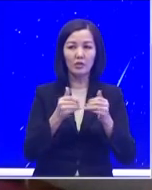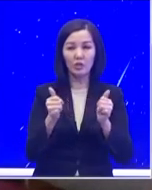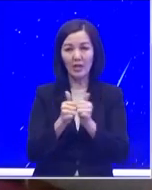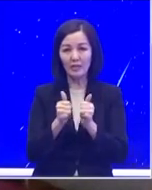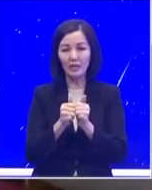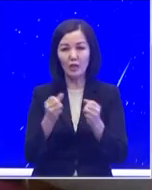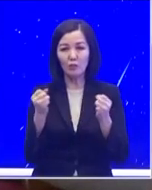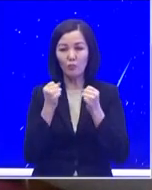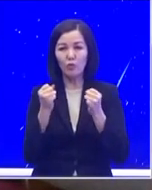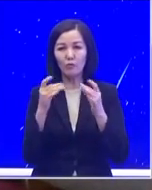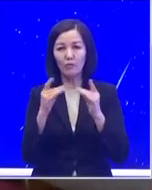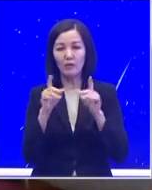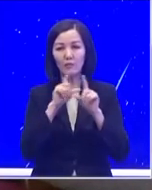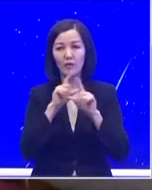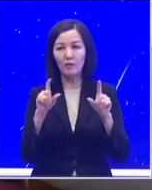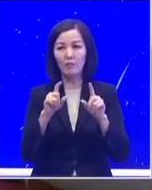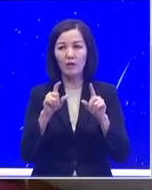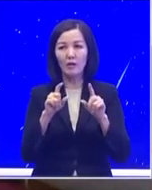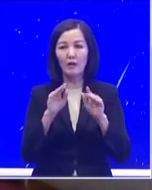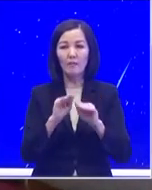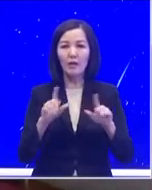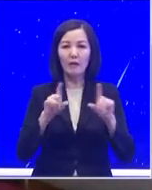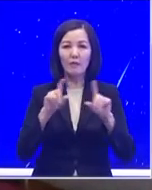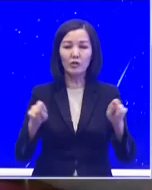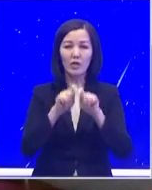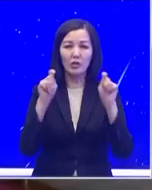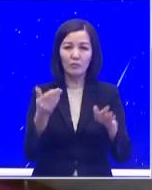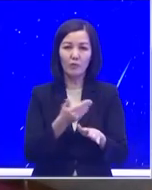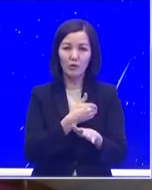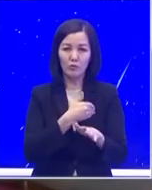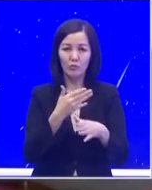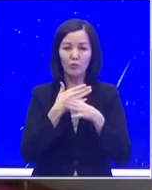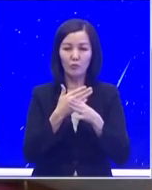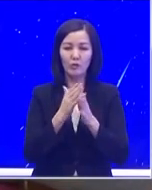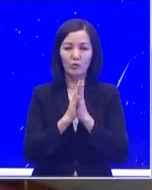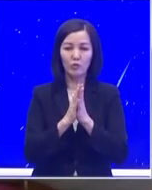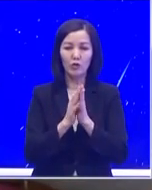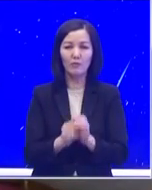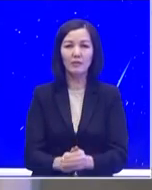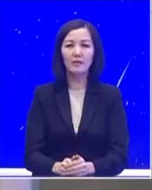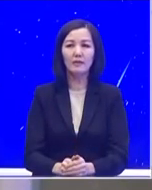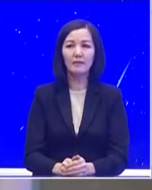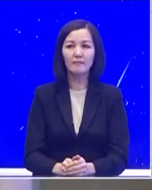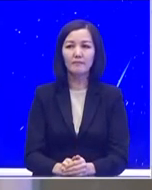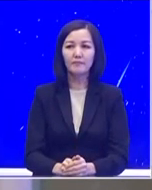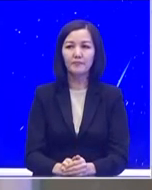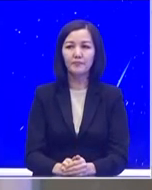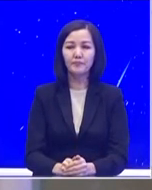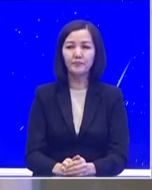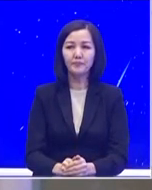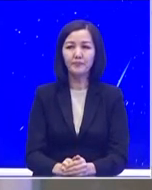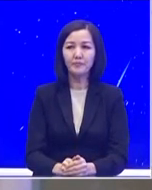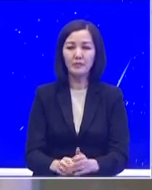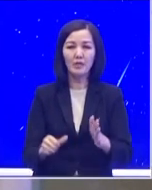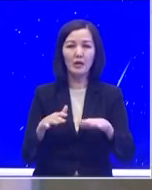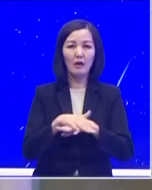спорт мектебінің ғимаратын садик ашып беруге ықпал етіп көмектесуіңізді сұраймыз. Мынау халықтың